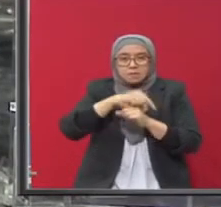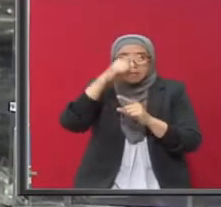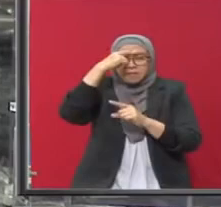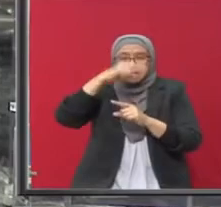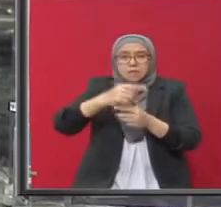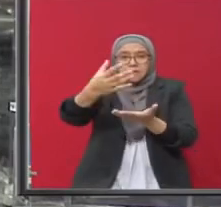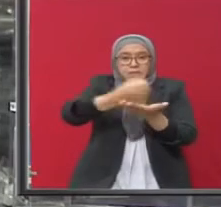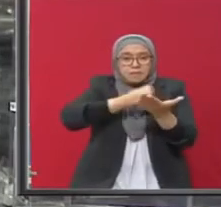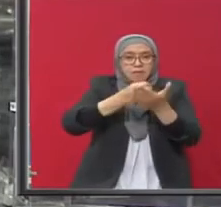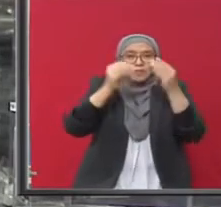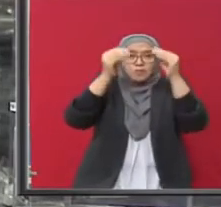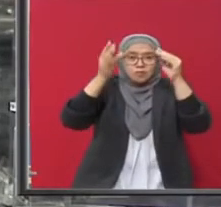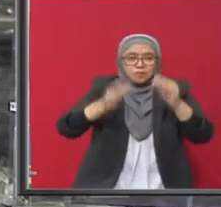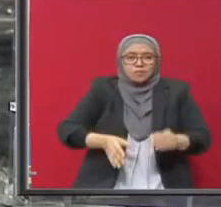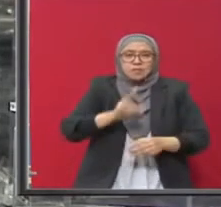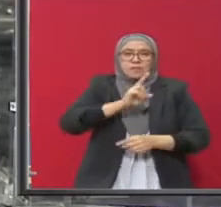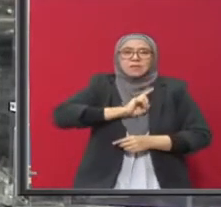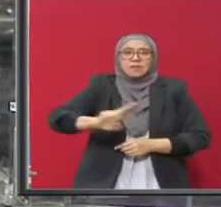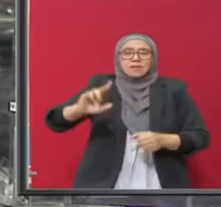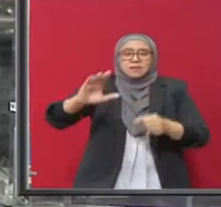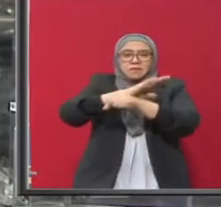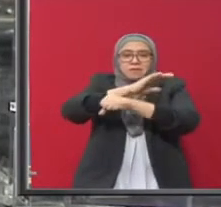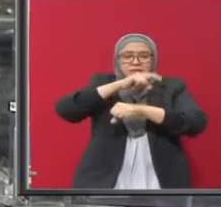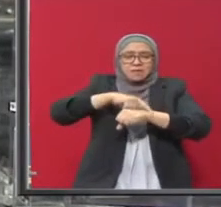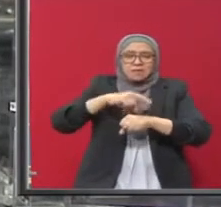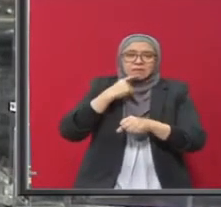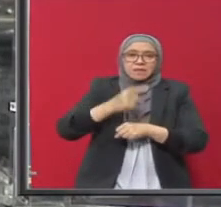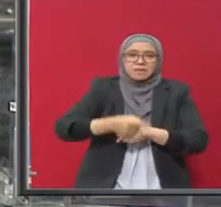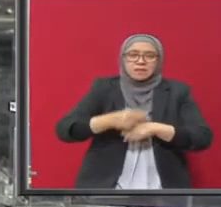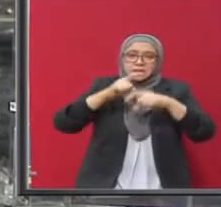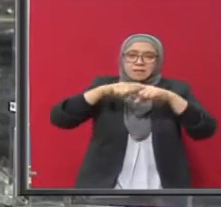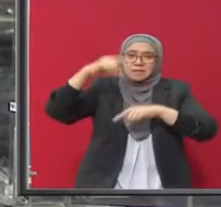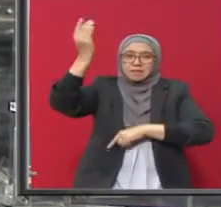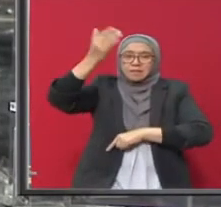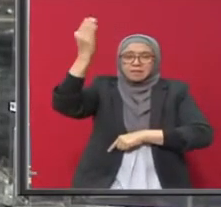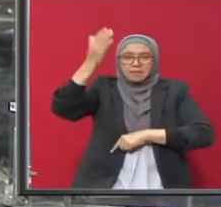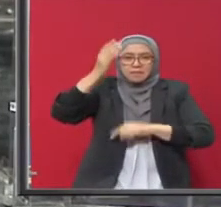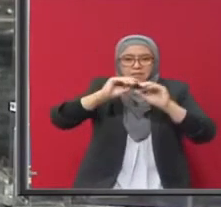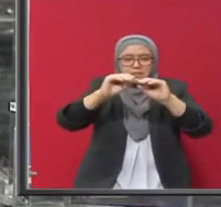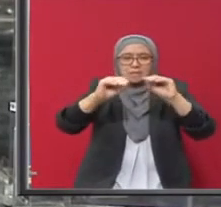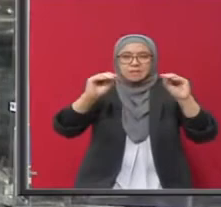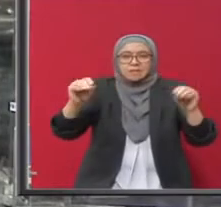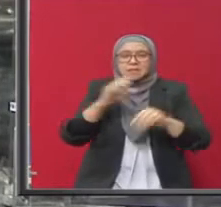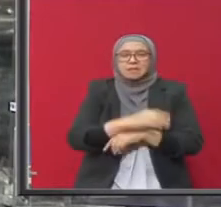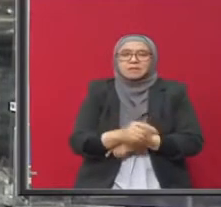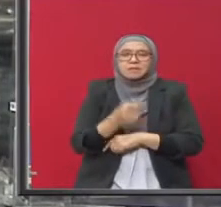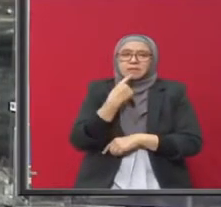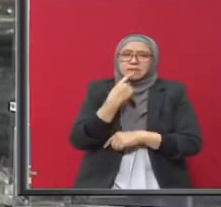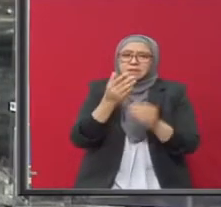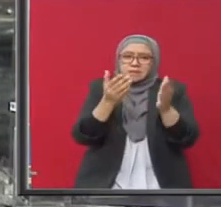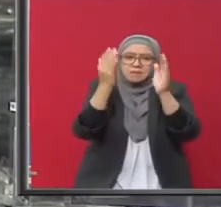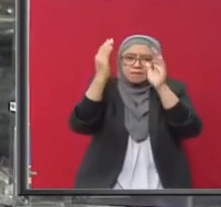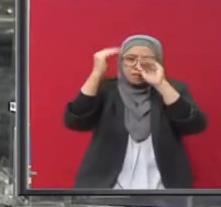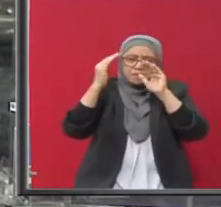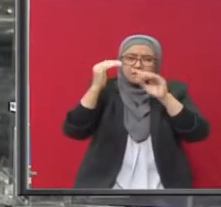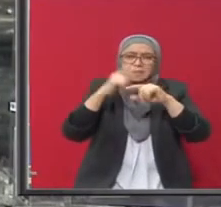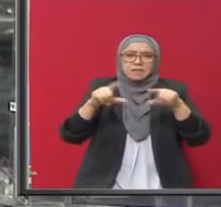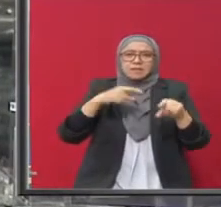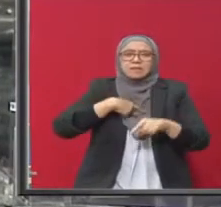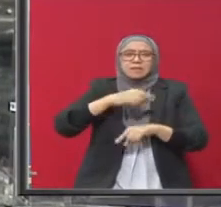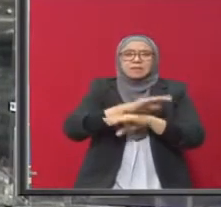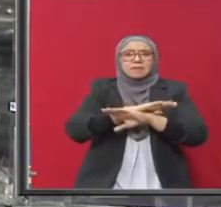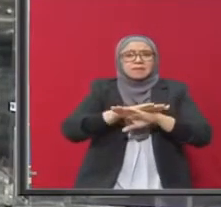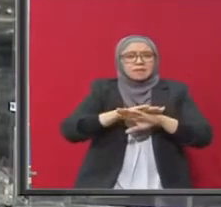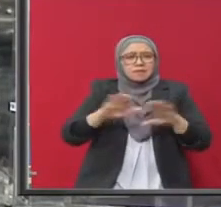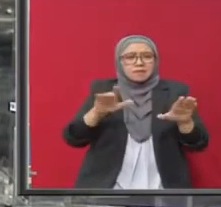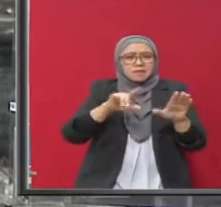penceramah. Tidak nafikan pengumuman bajet 2021 tidak mengetepikan para pendakwah seperti guru kafar, guru